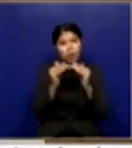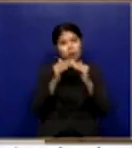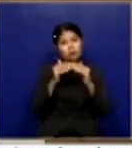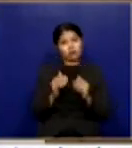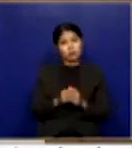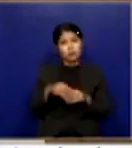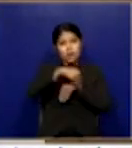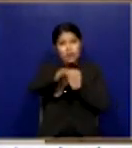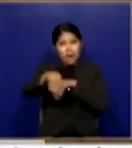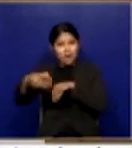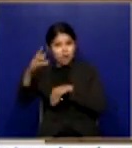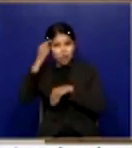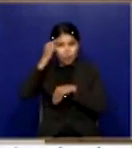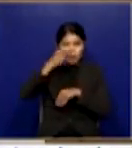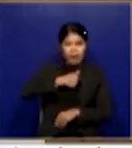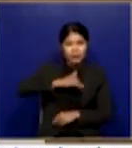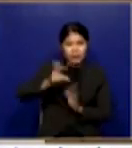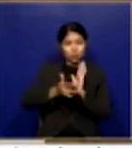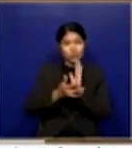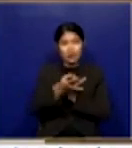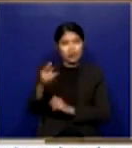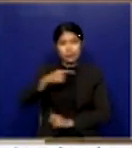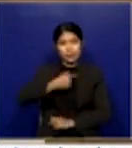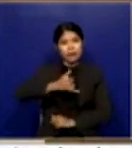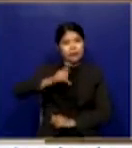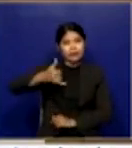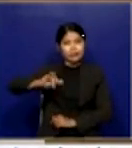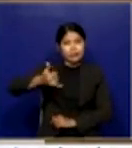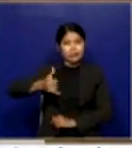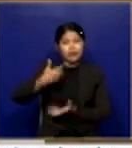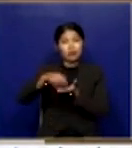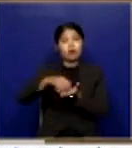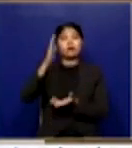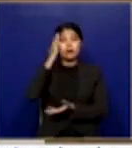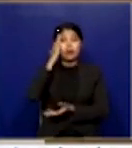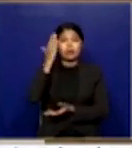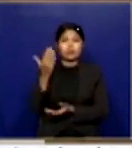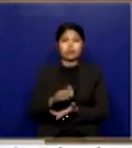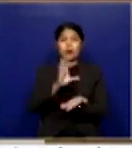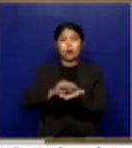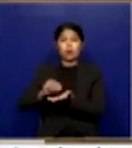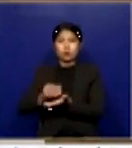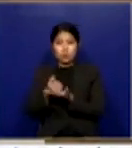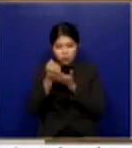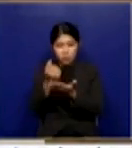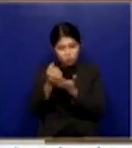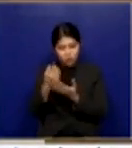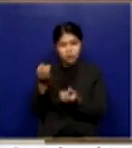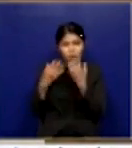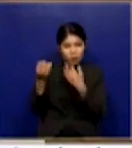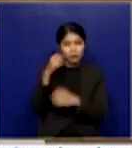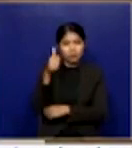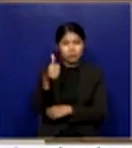ไม่มีเครือข่ายหรือเปล่าผมไม่แน่ใจนะครับอันนี้ก็ฝากเป็นเพื่อทราบต้องเร่งแล้วครับเป็นข้อมูลที่นั่นช่วยเช็คให้ผมด้วยแล้ว